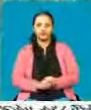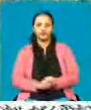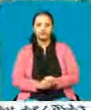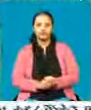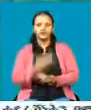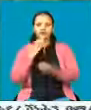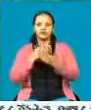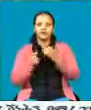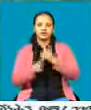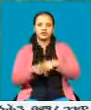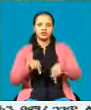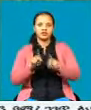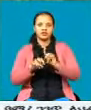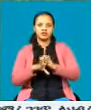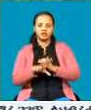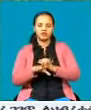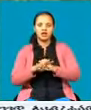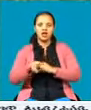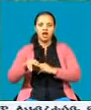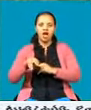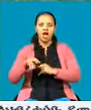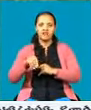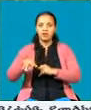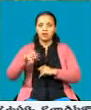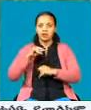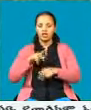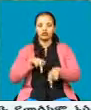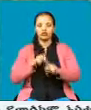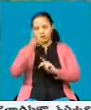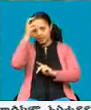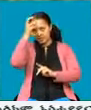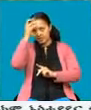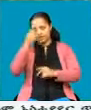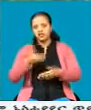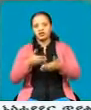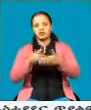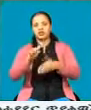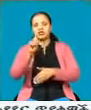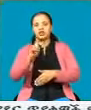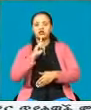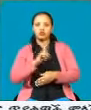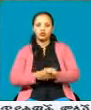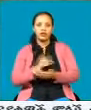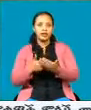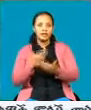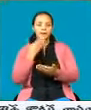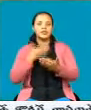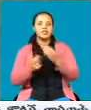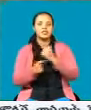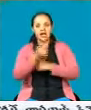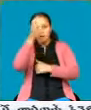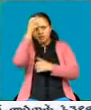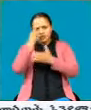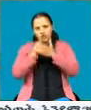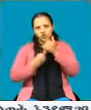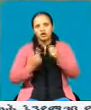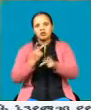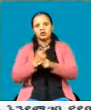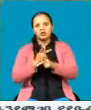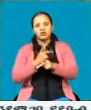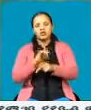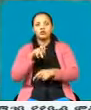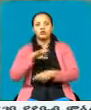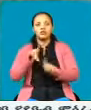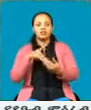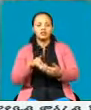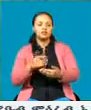ምርጥ ዘር በግብርናው ዘርፍ ከአፈር ማዳበሪያ ቀጥሎ አርሶ አደሩ ከመንግስት እንዲቀርብለት የሚጠይቀው ነው። ይህ ምርጥ ዘር ከመንግስት ብቻ መጠበቁም እንደ ደቡብ